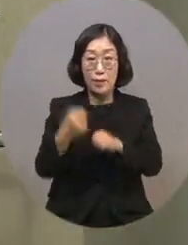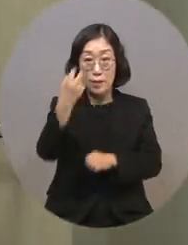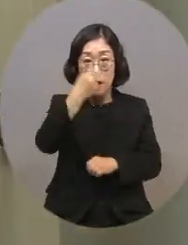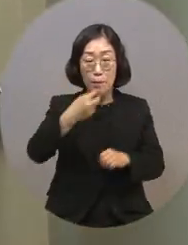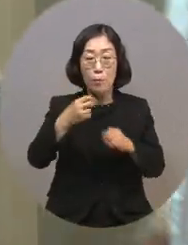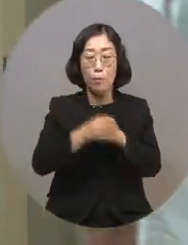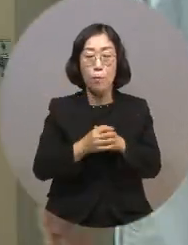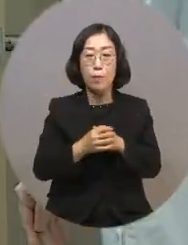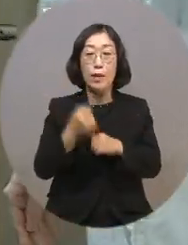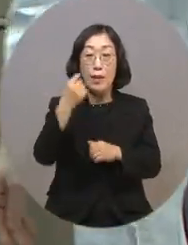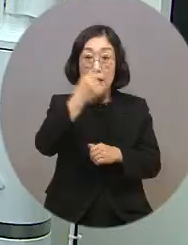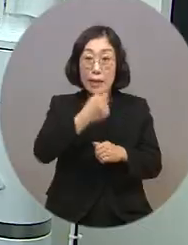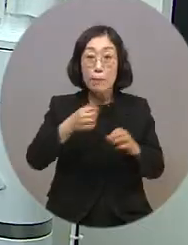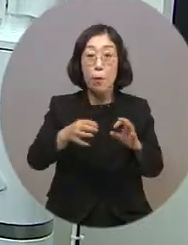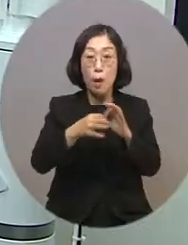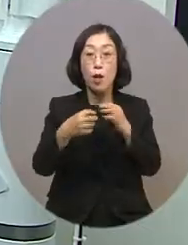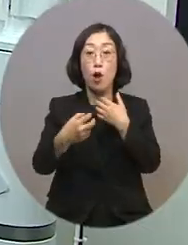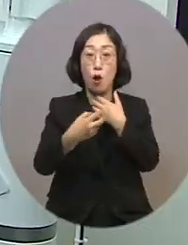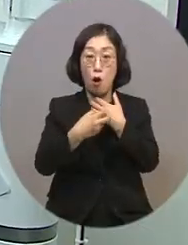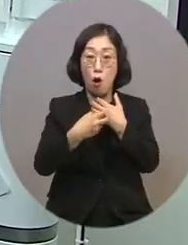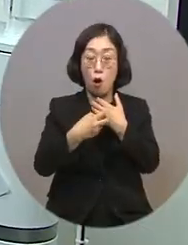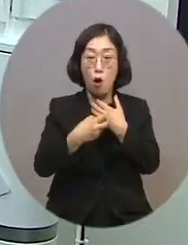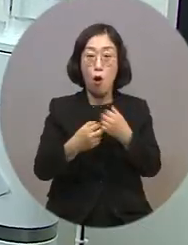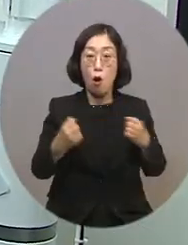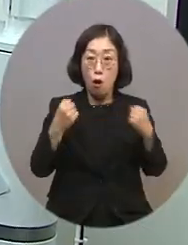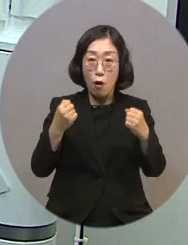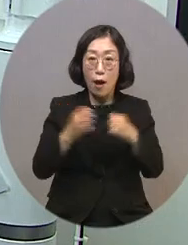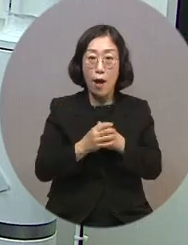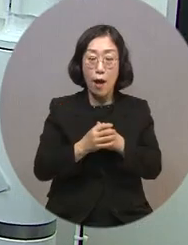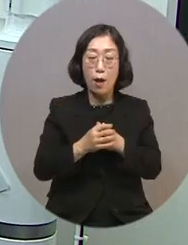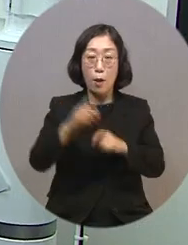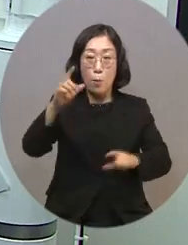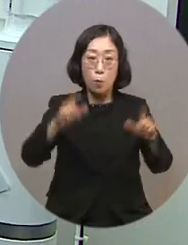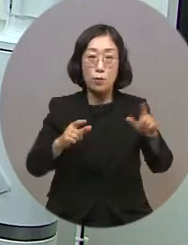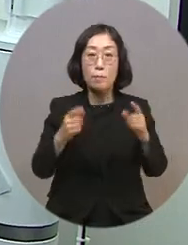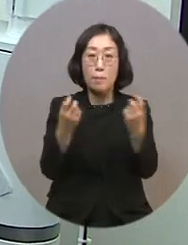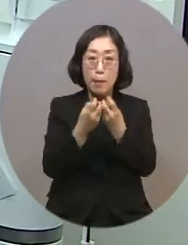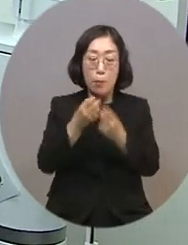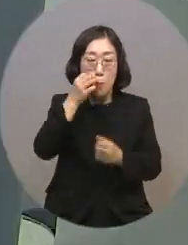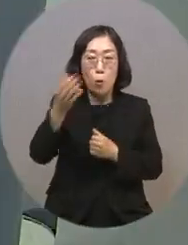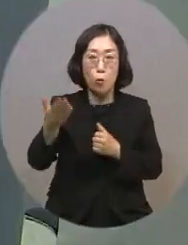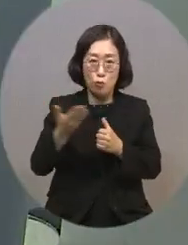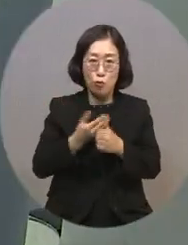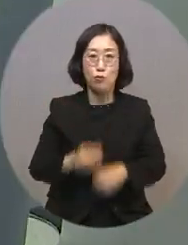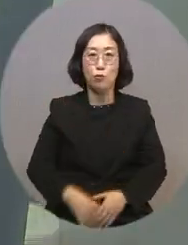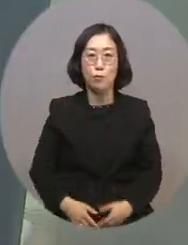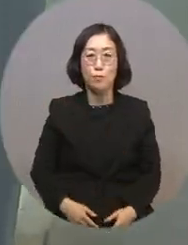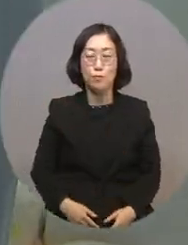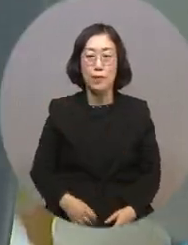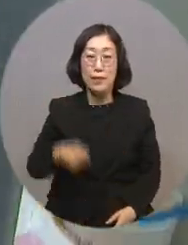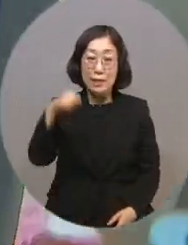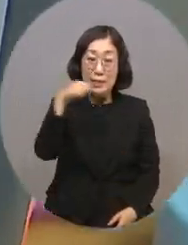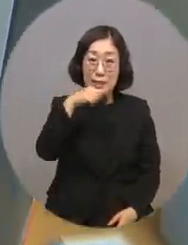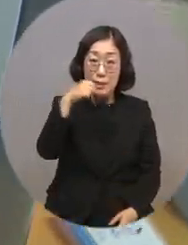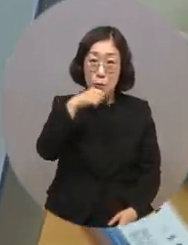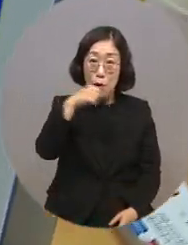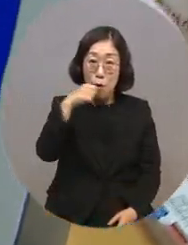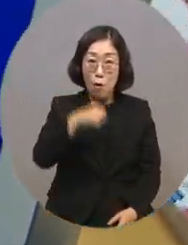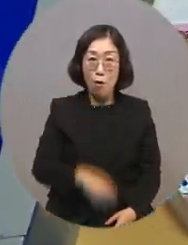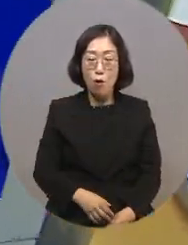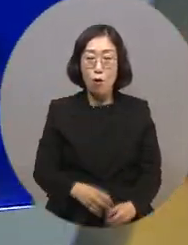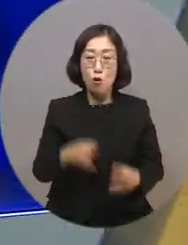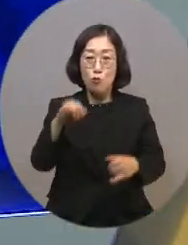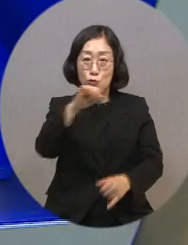건강관리 프로그램인 K-스마일 케어 시연이 진행됐습니다. 틀니 이용자를 위한 칫솔 틀니 살균